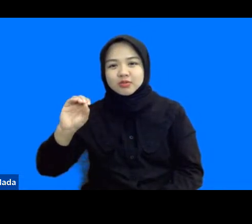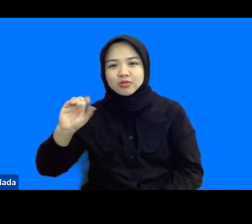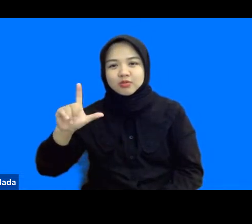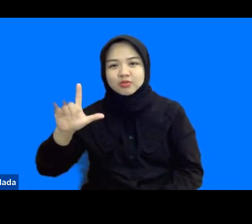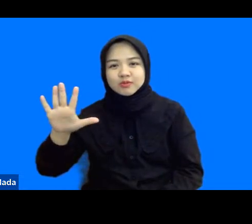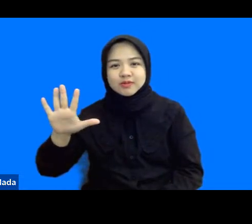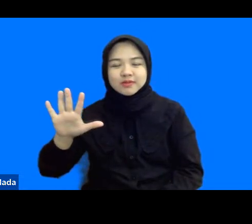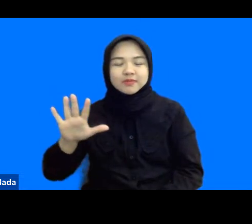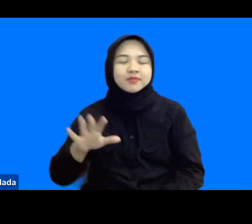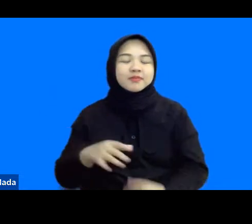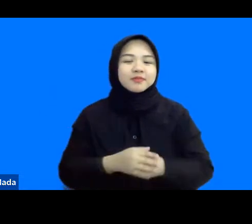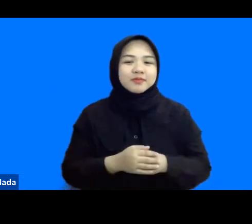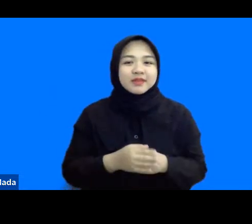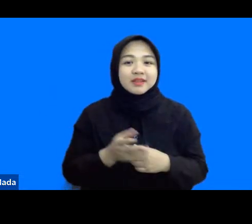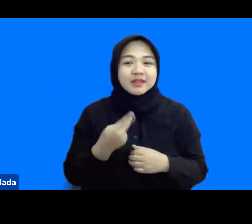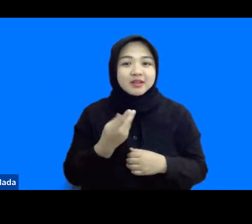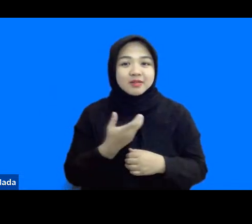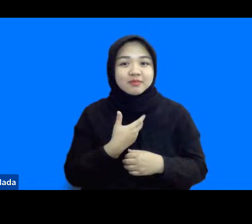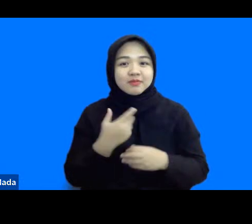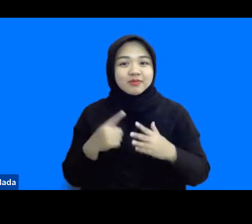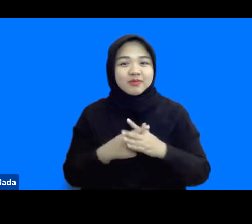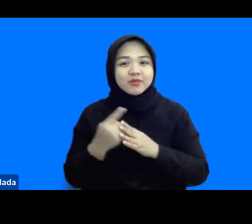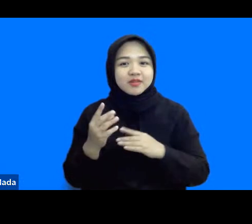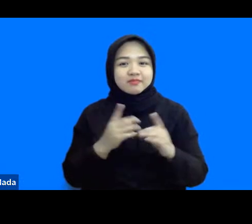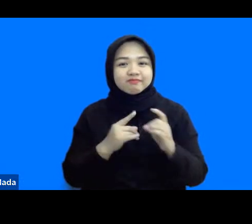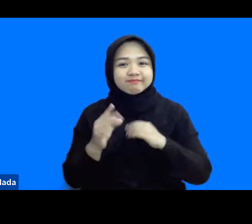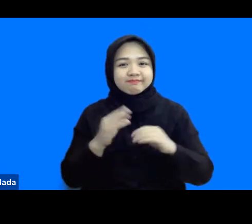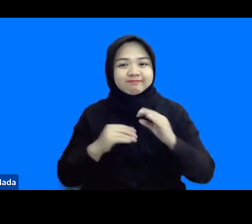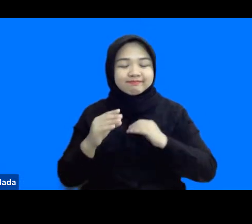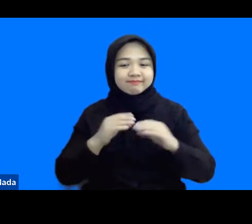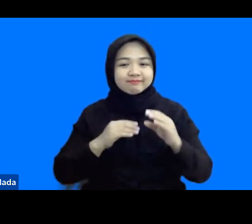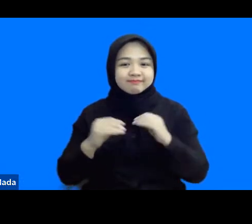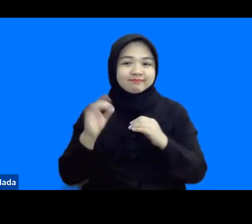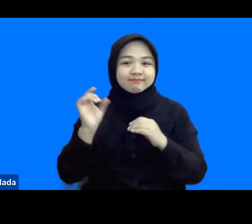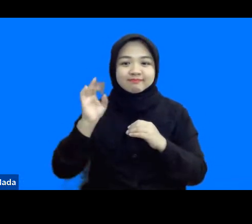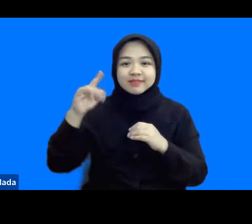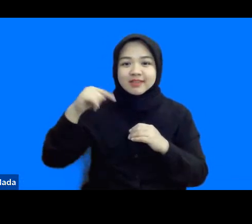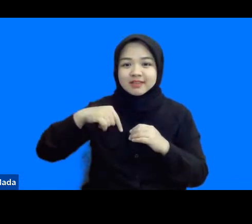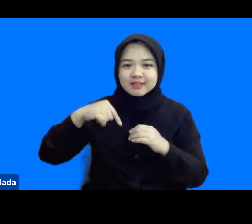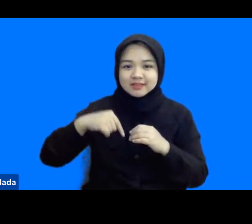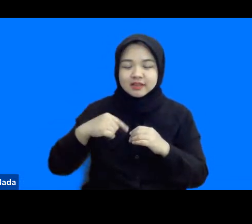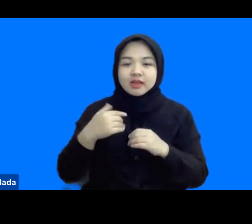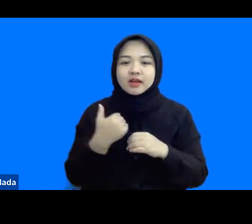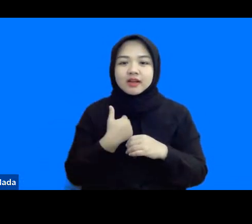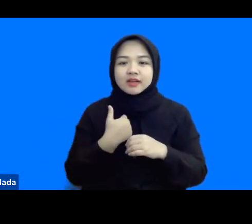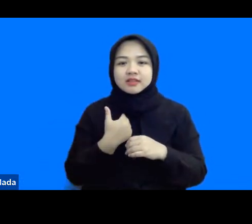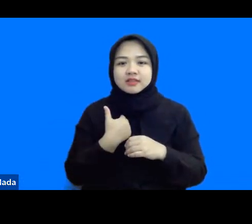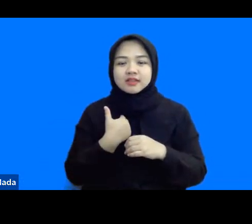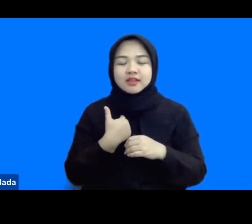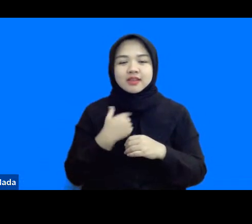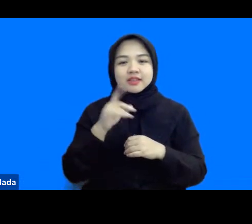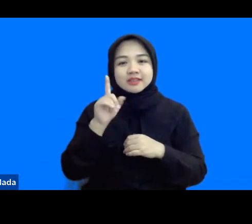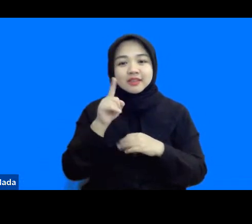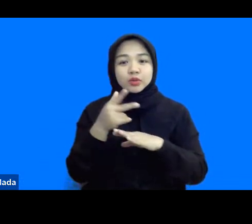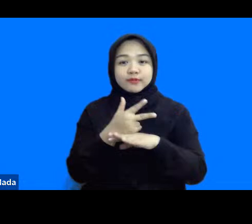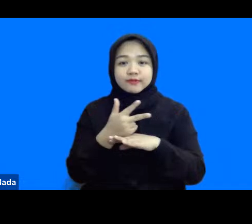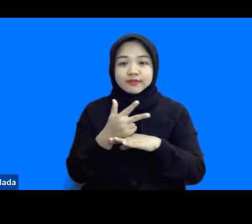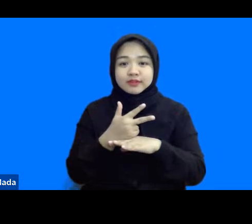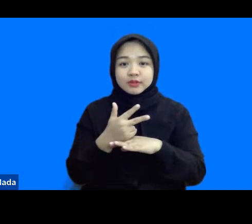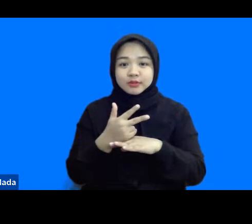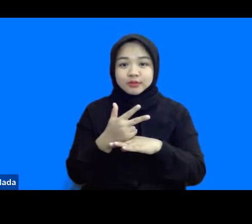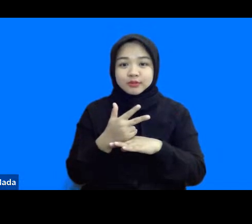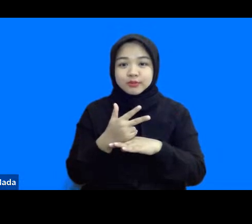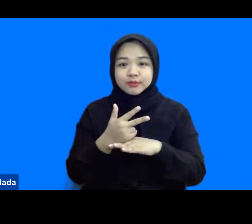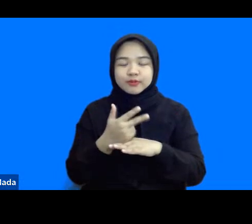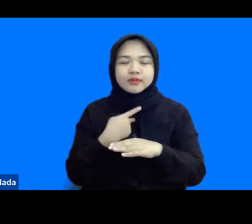0818811075. Sebelum kita mulai perbincangan siang hari ini, ada satu video yang